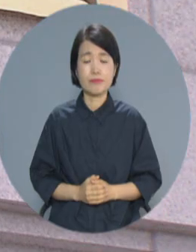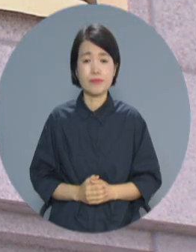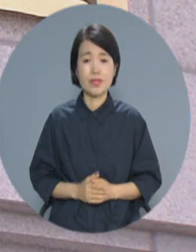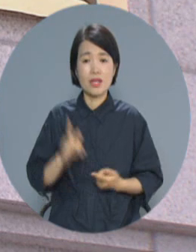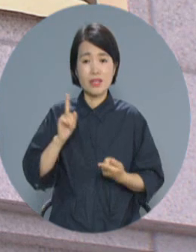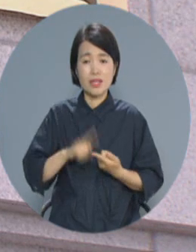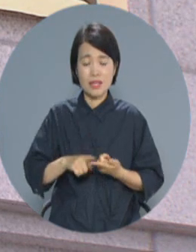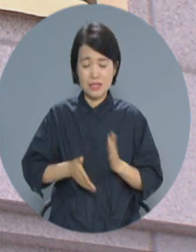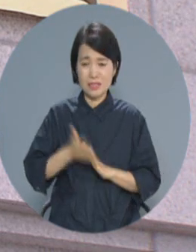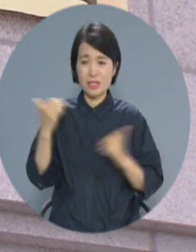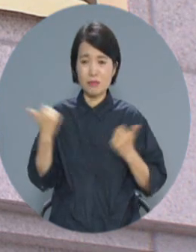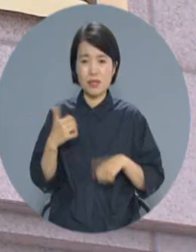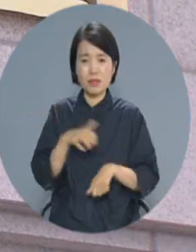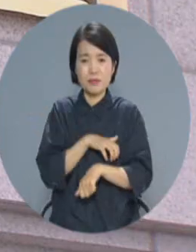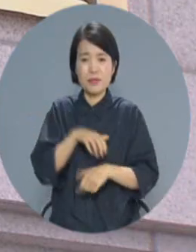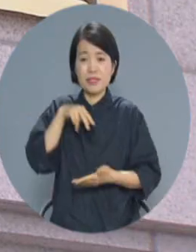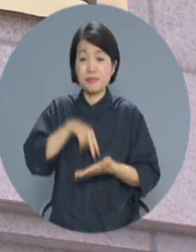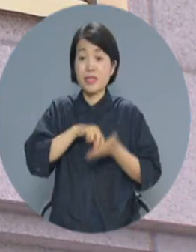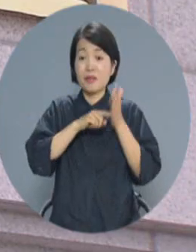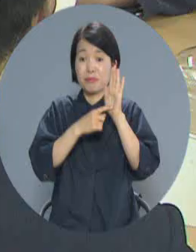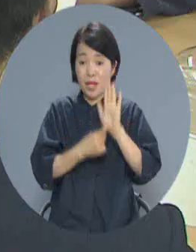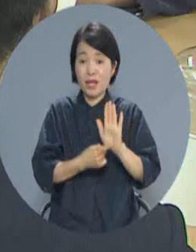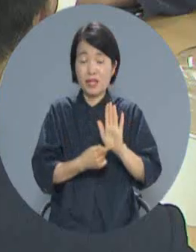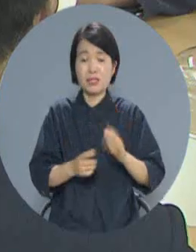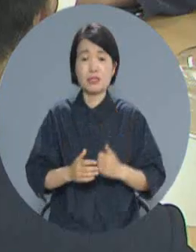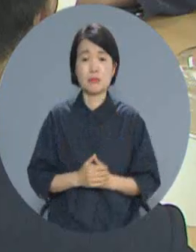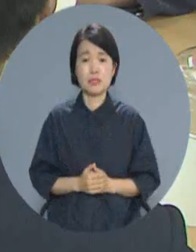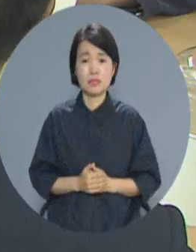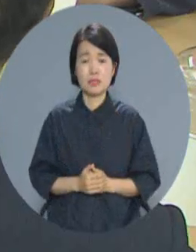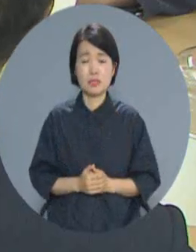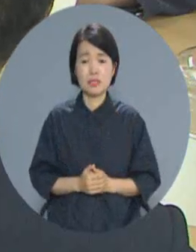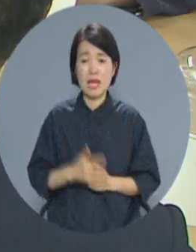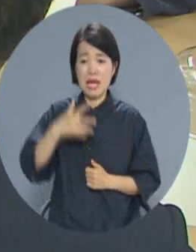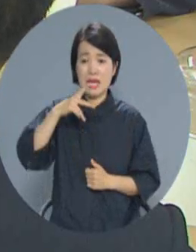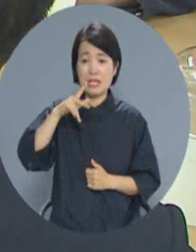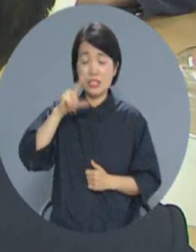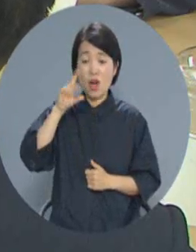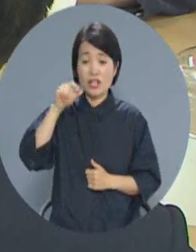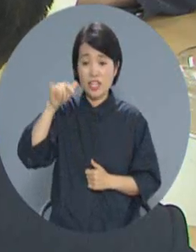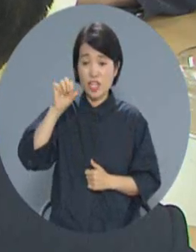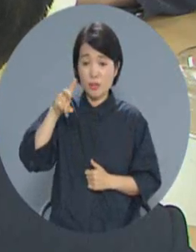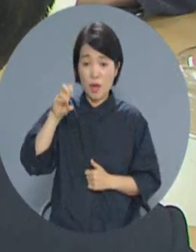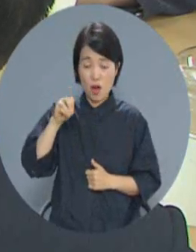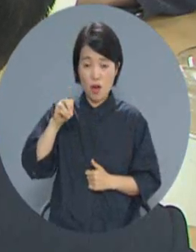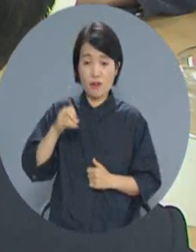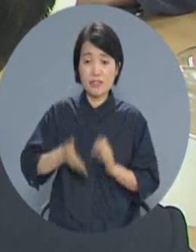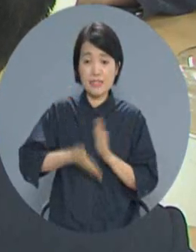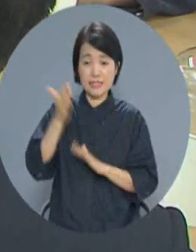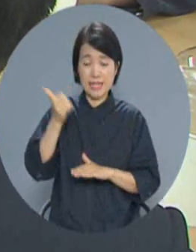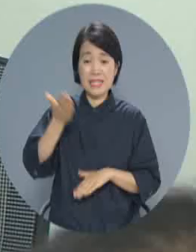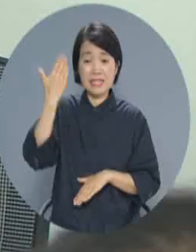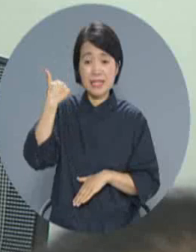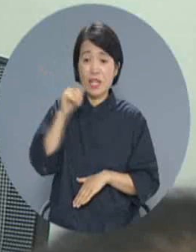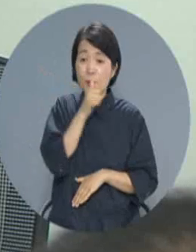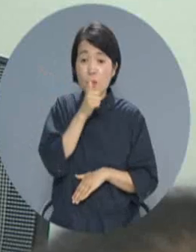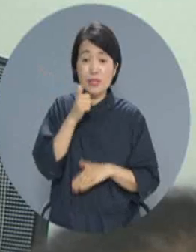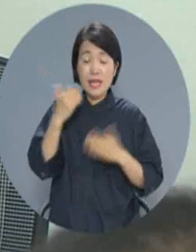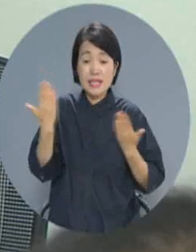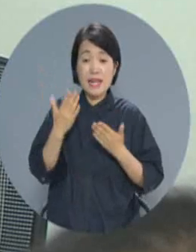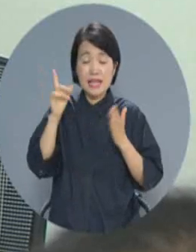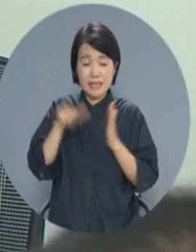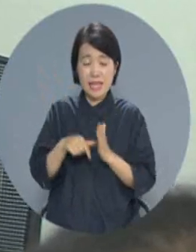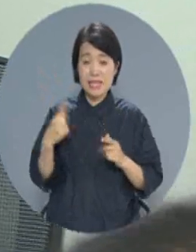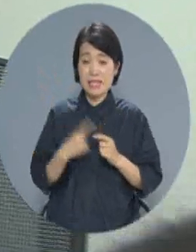대해 의회는 불편한 심기를 감추지 않았습니다. 정기명 시장이 여수시 자문 변호사로 활동할 당시